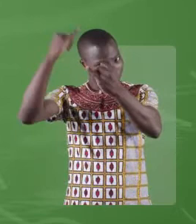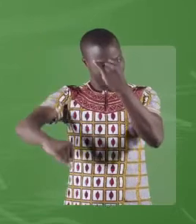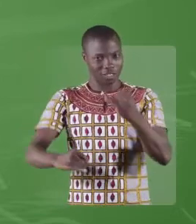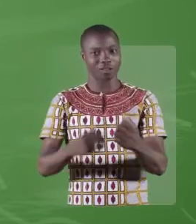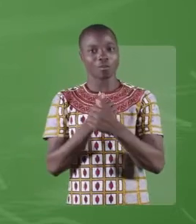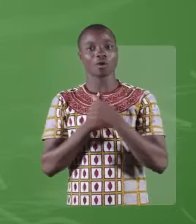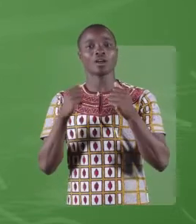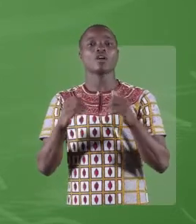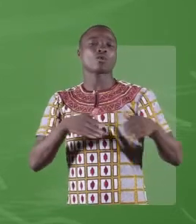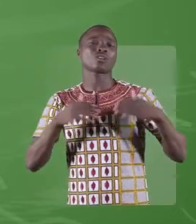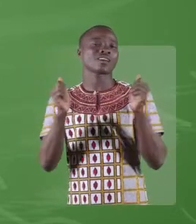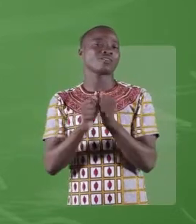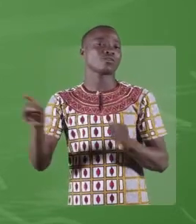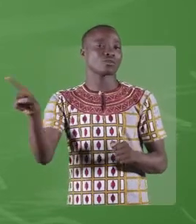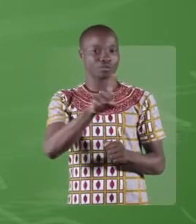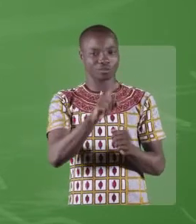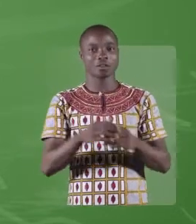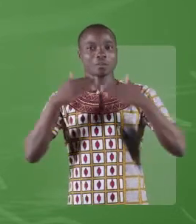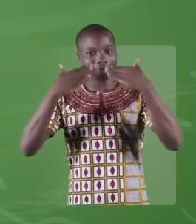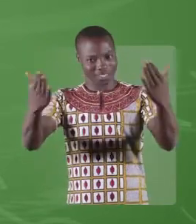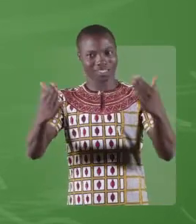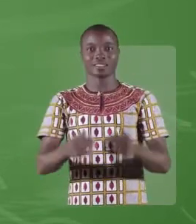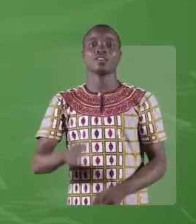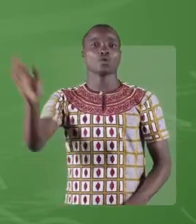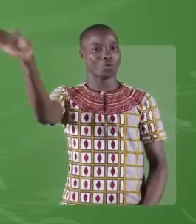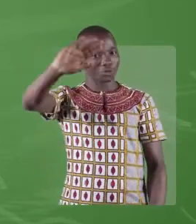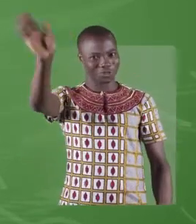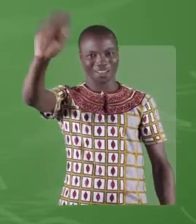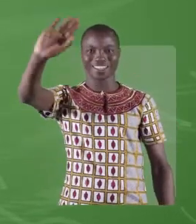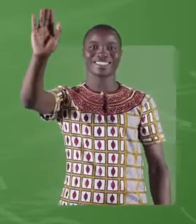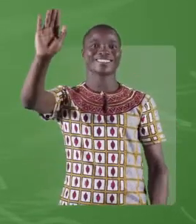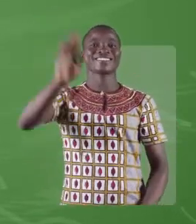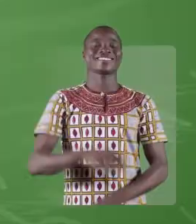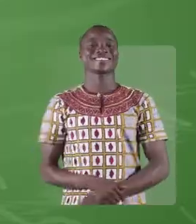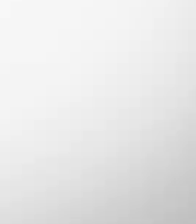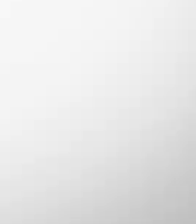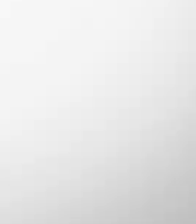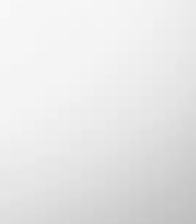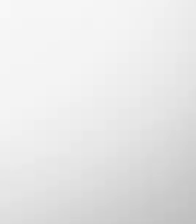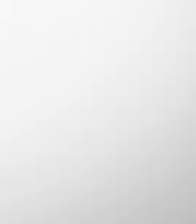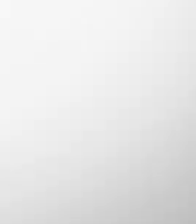très heureuse d'être avec vous. Merci, au revoir et prenez soin de vous.